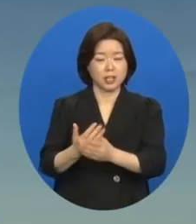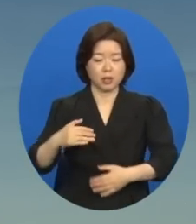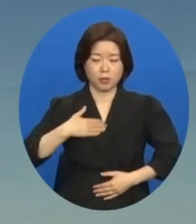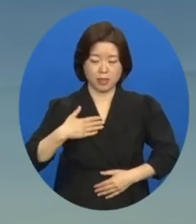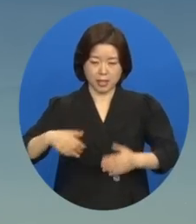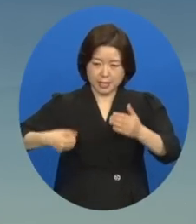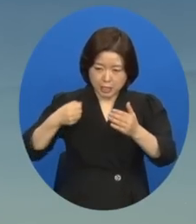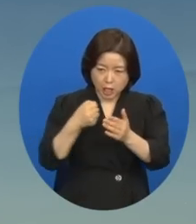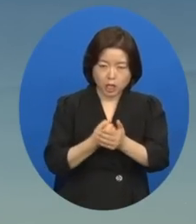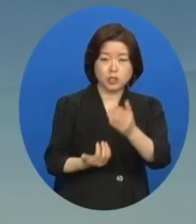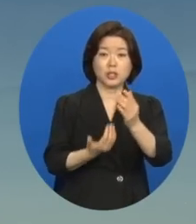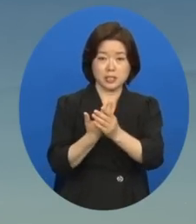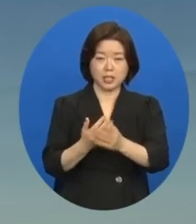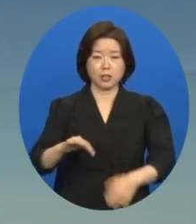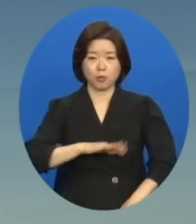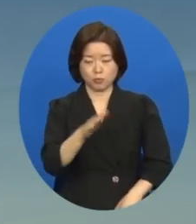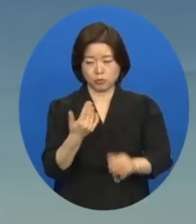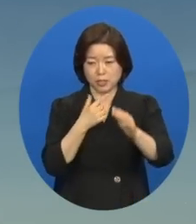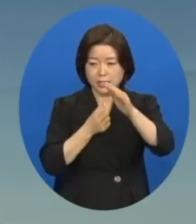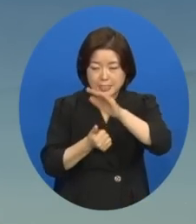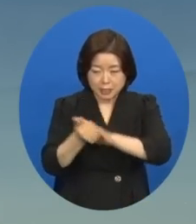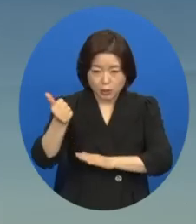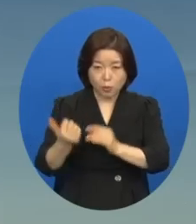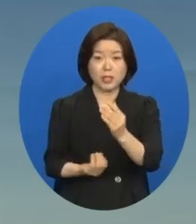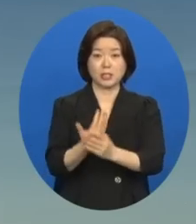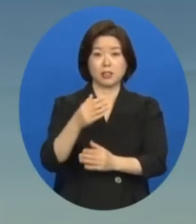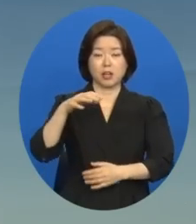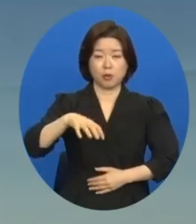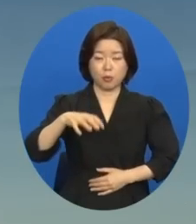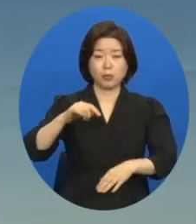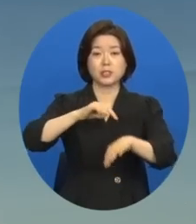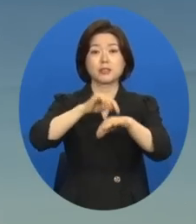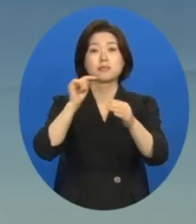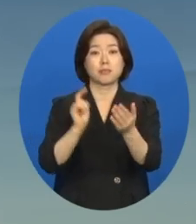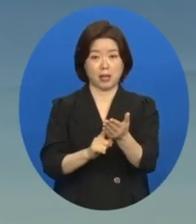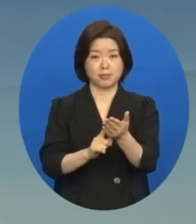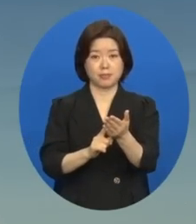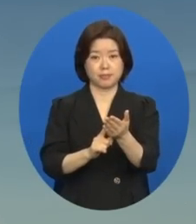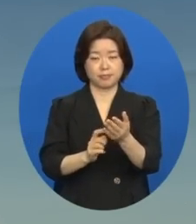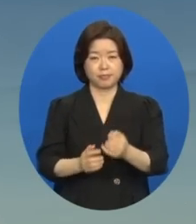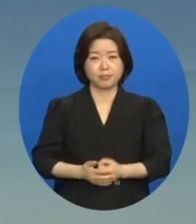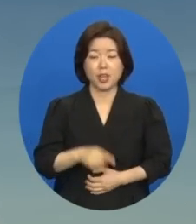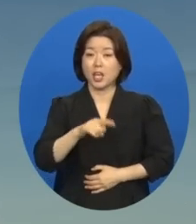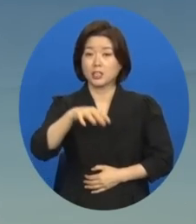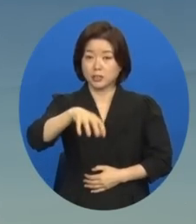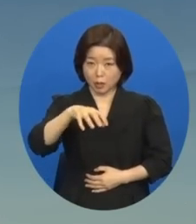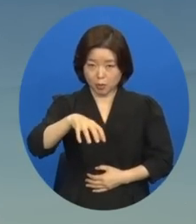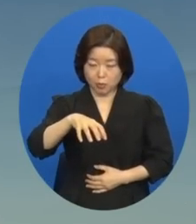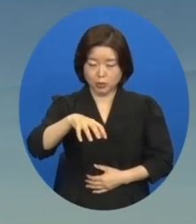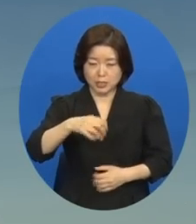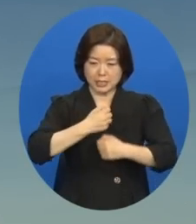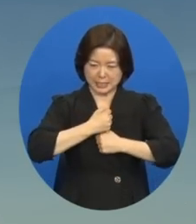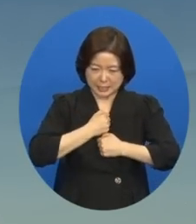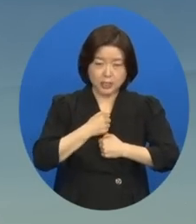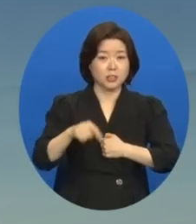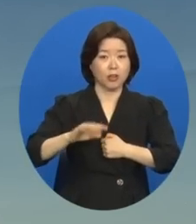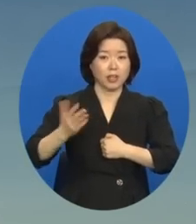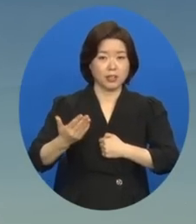결정이 일어나고 우리의 소원이 일어나는 곳이 마음입니다. 마음. 그러한 장소를 지키라는